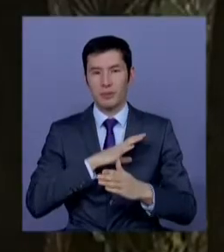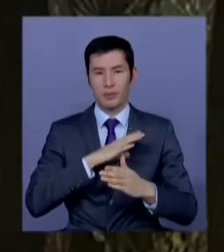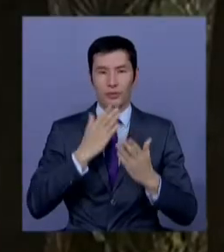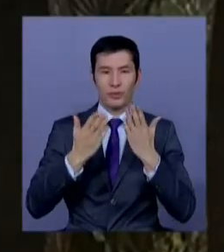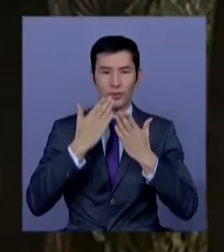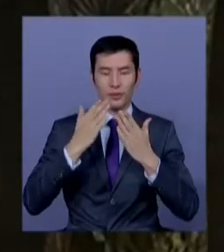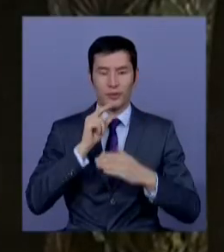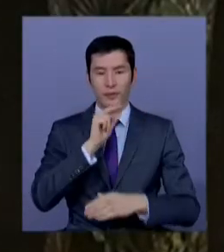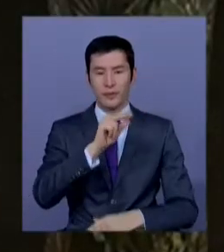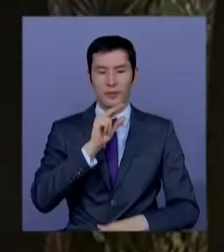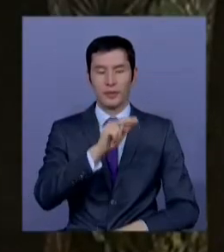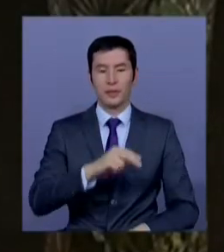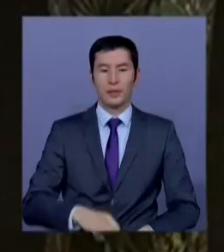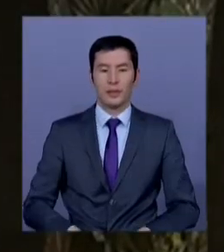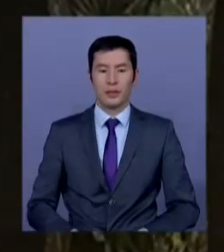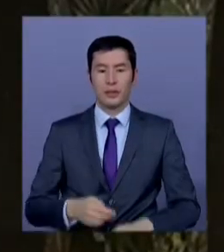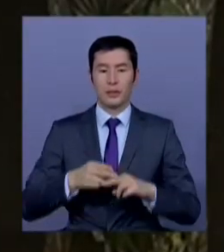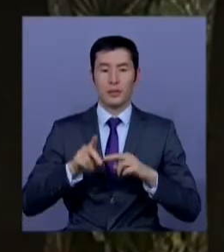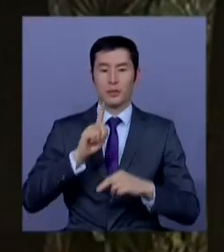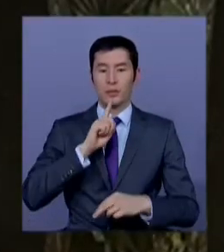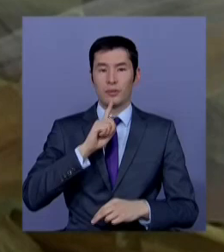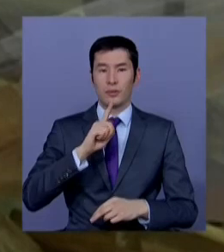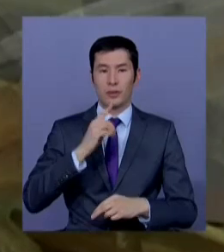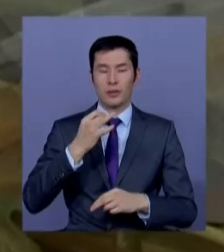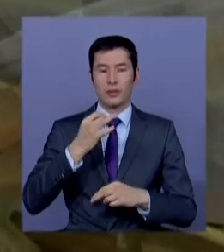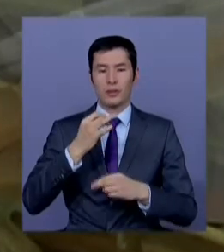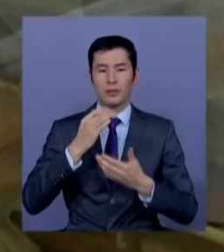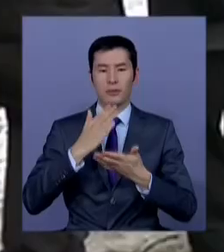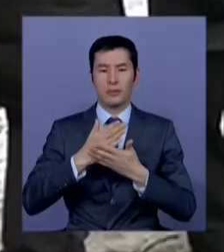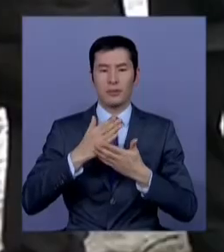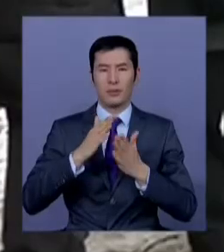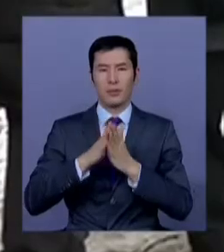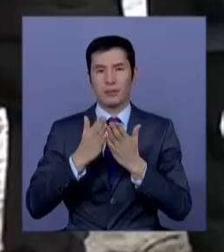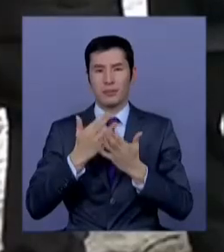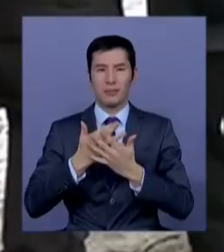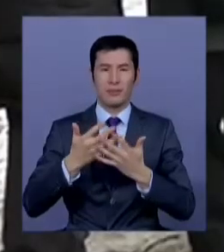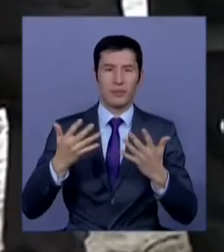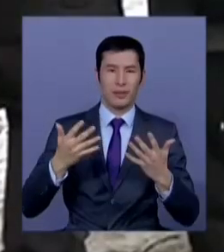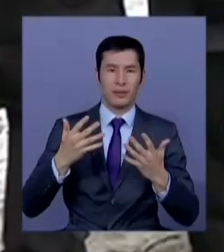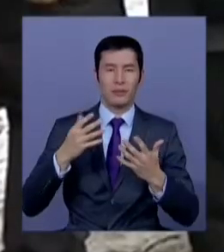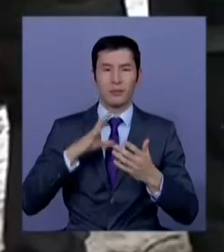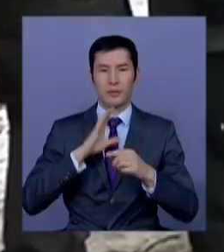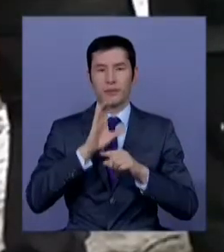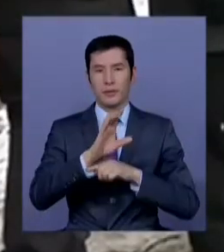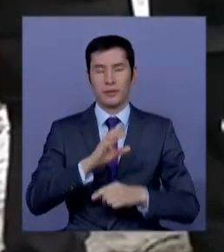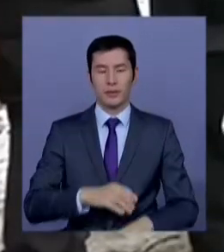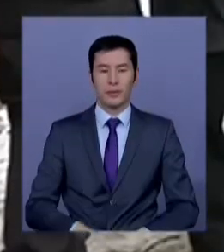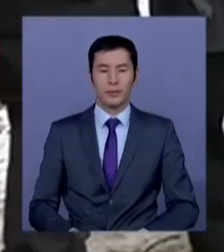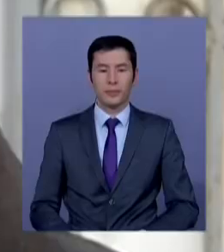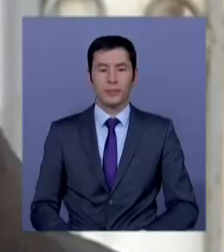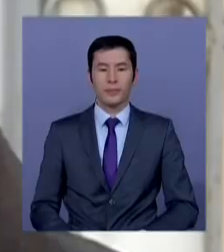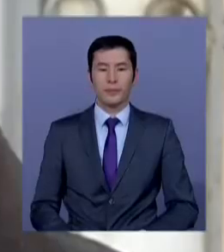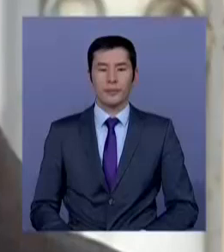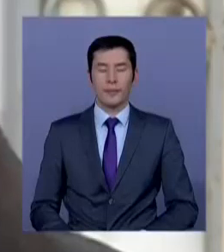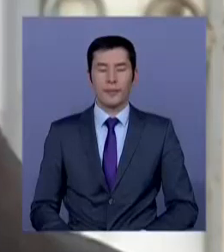алады үзеңгілес әріптестері. Журналистикадан бөлек өкініш, тағдыр, жазира, тағы бір күз, түсінсең ет мені, жүрегім